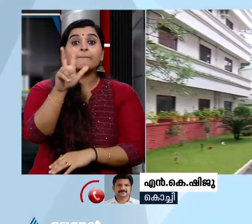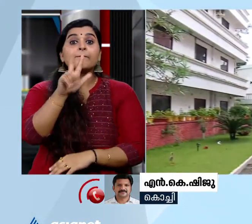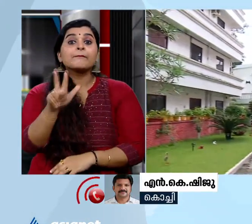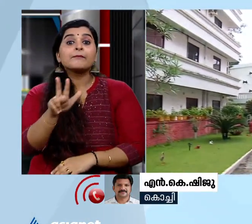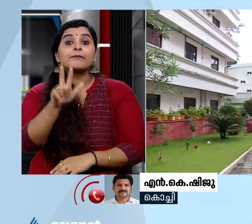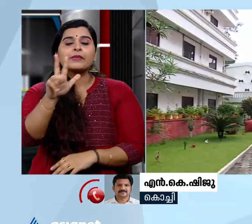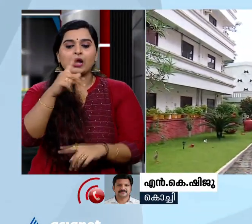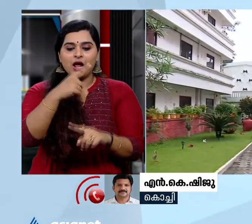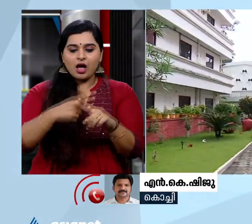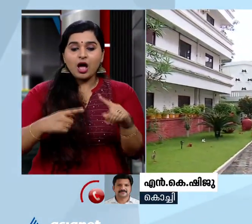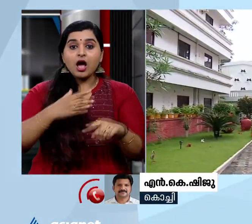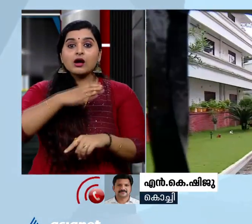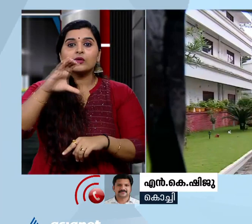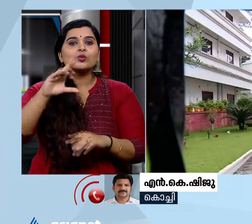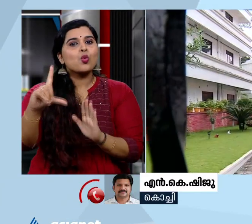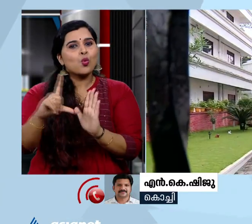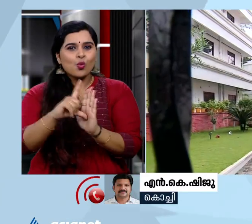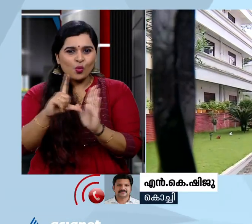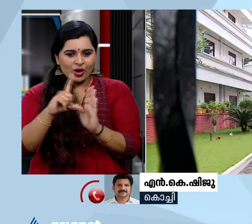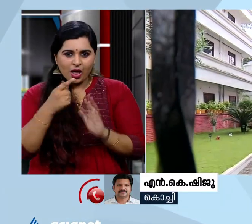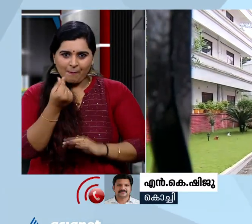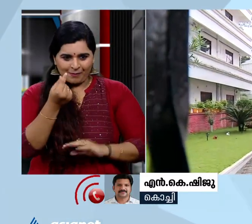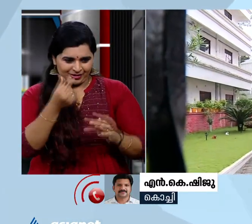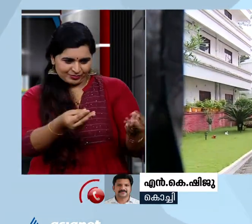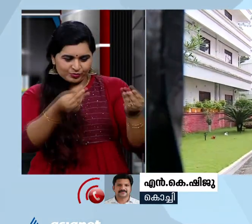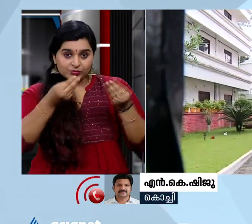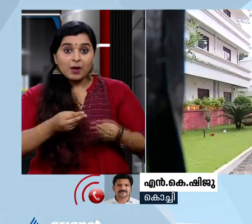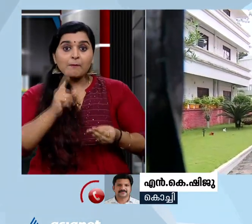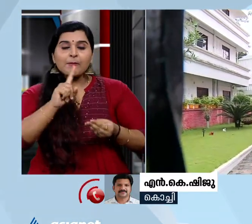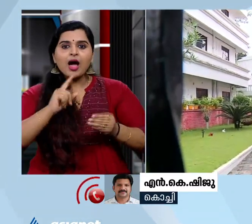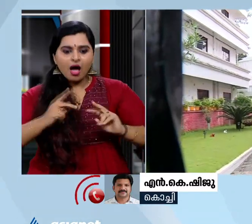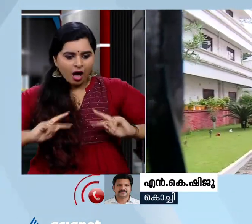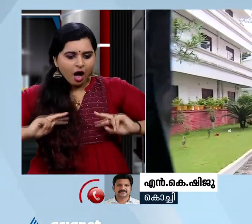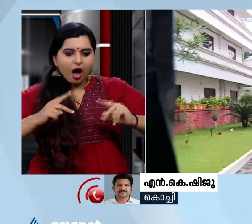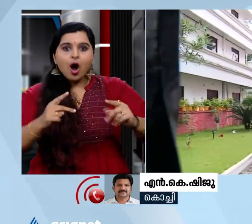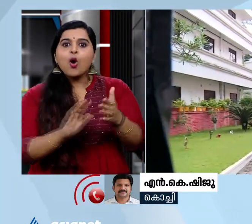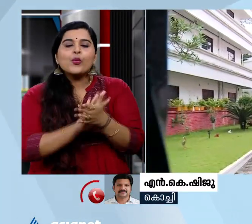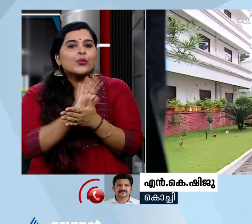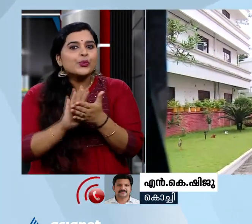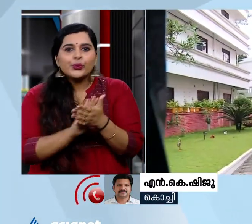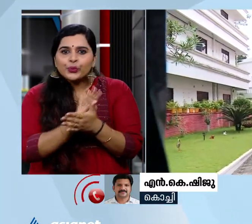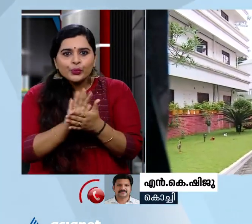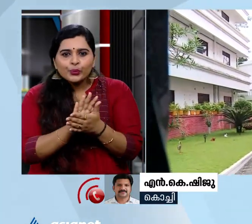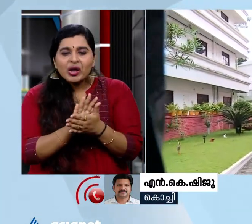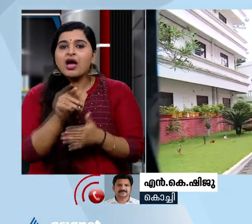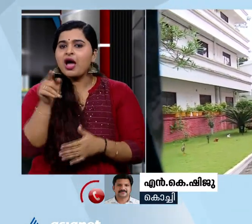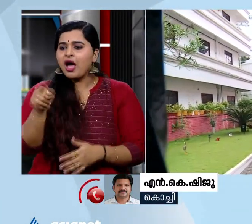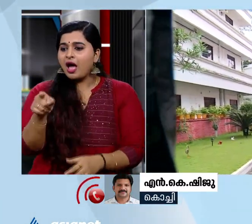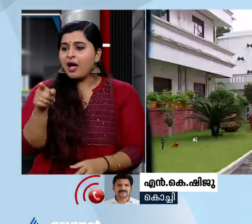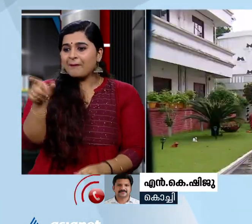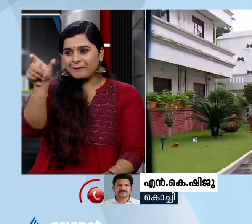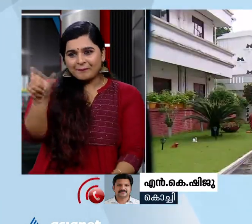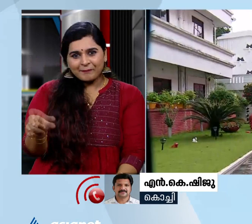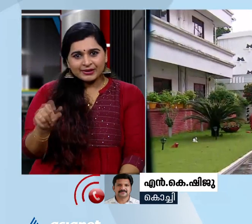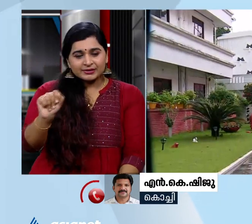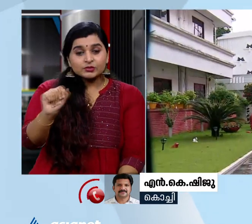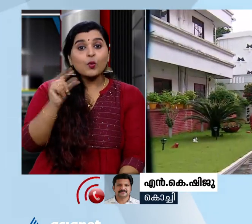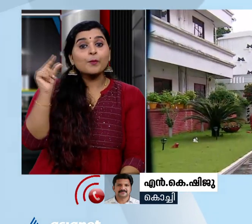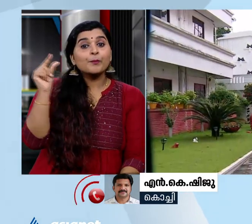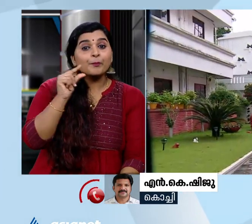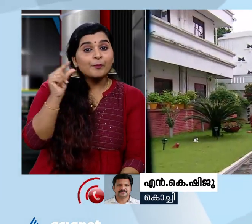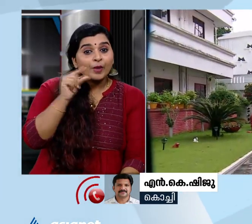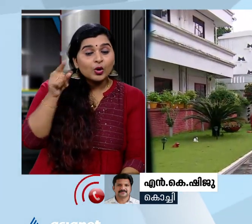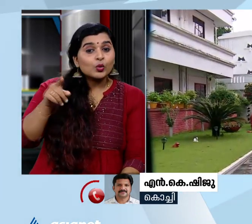അനിൽകുമാർ, അതുപോലെ അനിൽകുമാറിന്റെ ഈ സാമ്പത്തിക ഇടപാടിലെ പ്രധാന സഹായിയും ബന്ധു എന്ന് പറയുന്ന തൃശൂരിലെ വ്യവസായി കൂടിയായ ജ്വല്ലറി